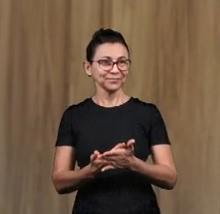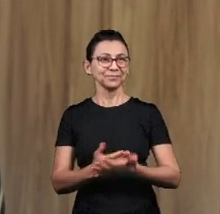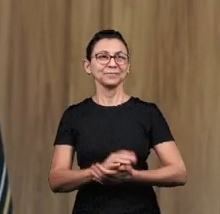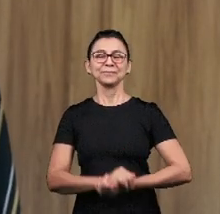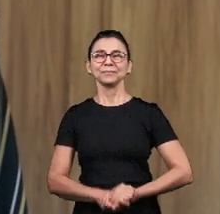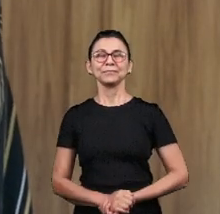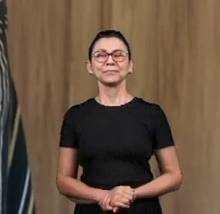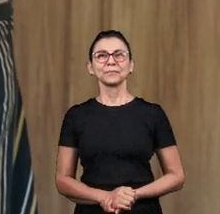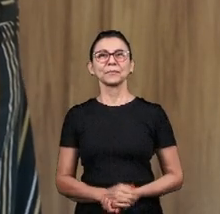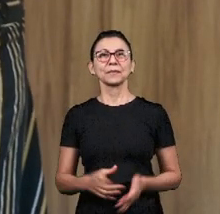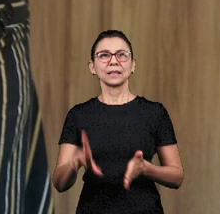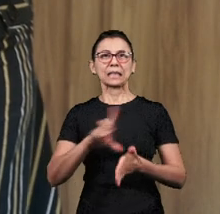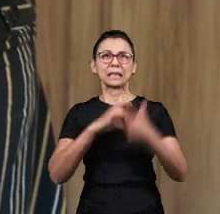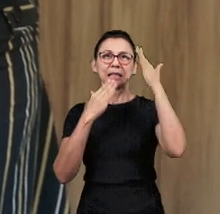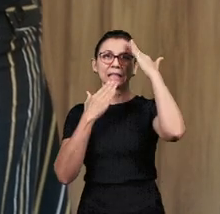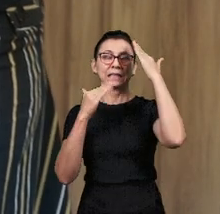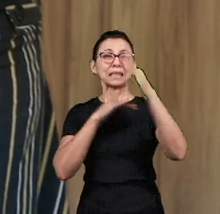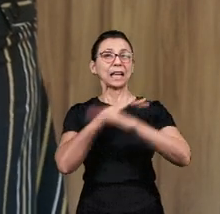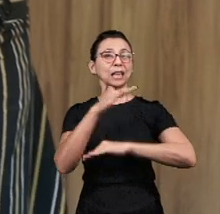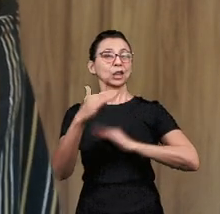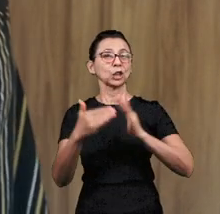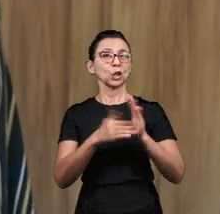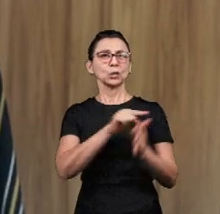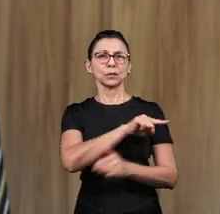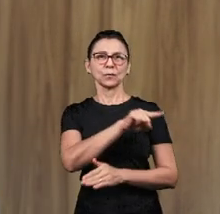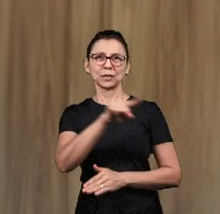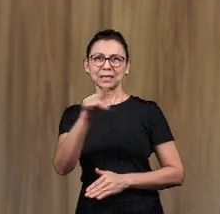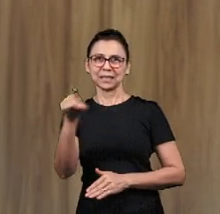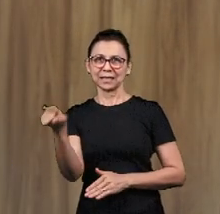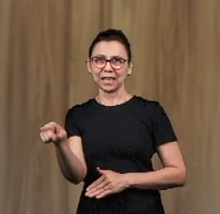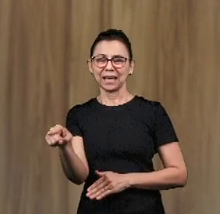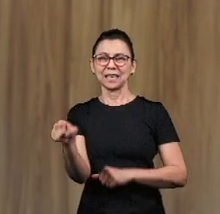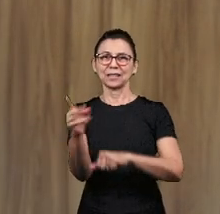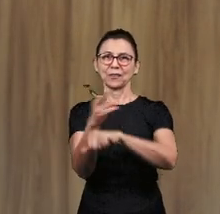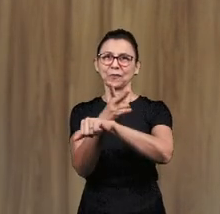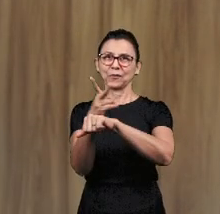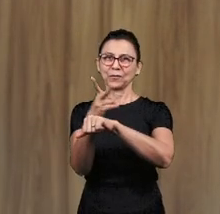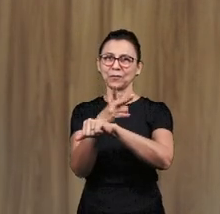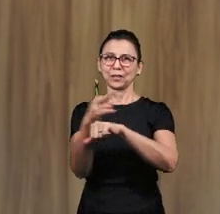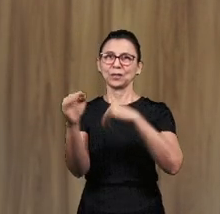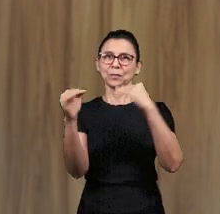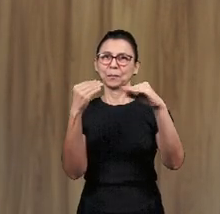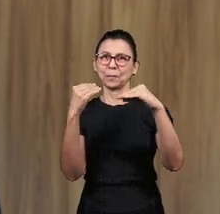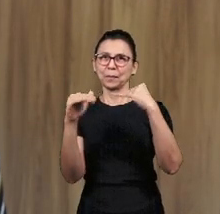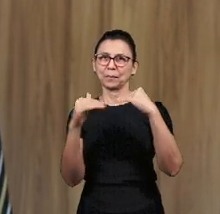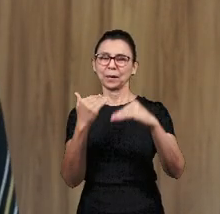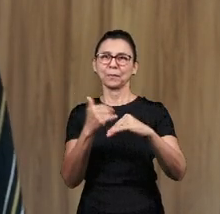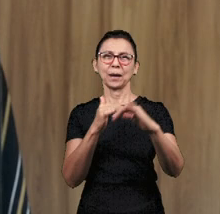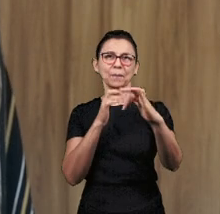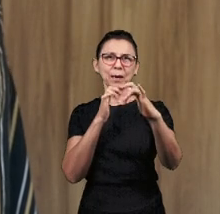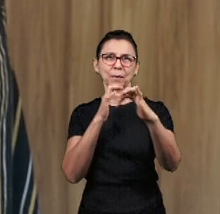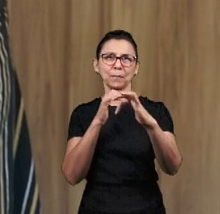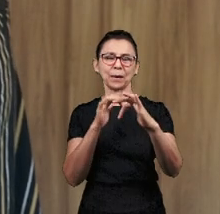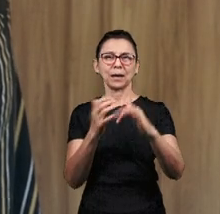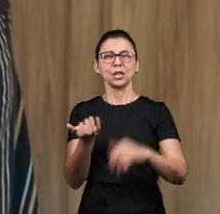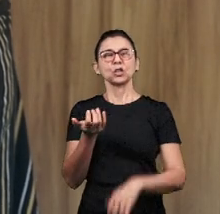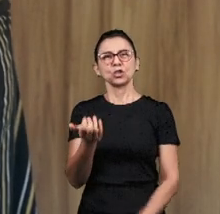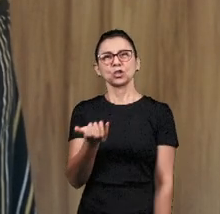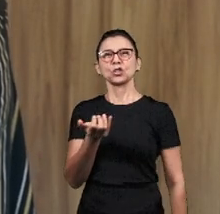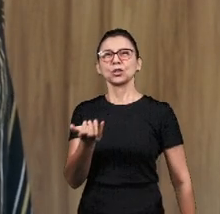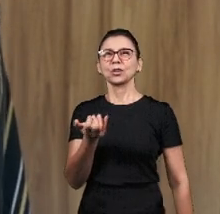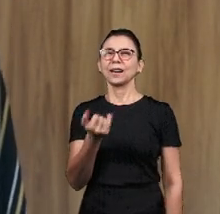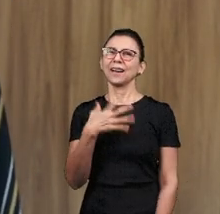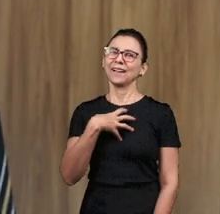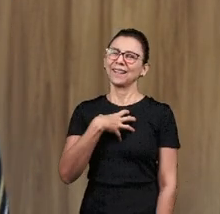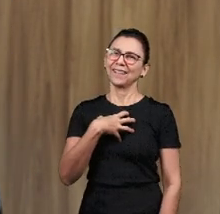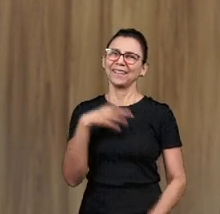voulons remercier à vous tous qui nous envoyez des vidéos, des photos en train de jouer le choucalo, flûte, et cela nous